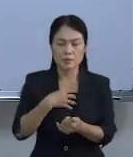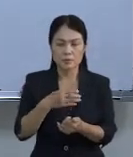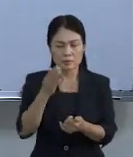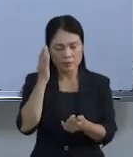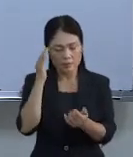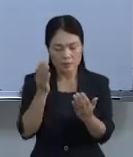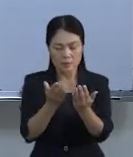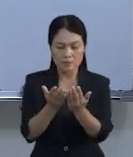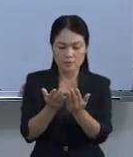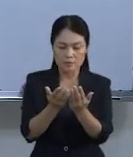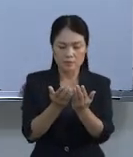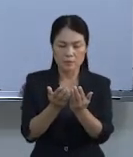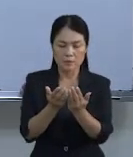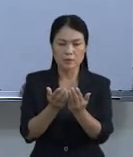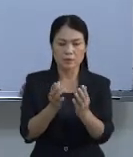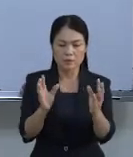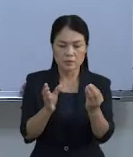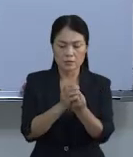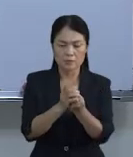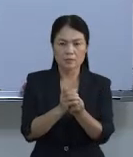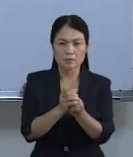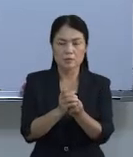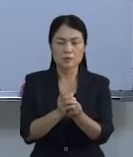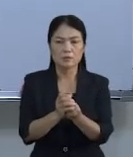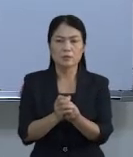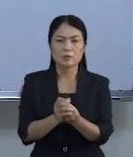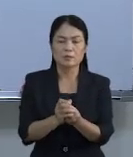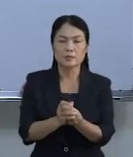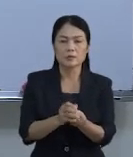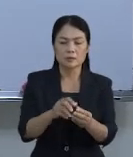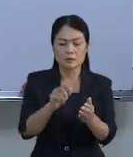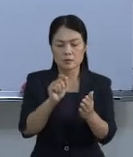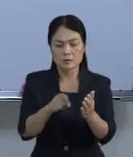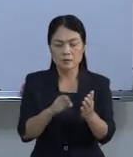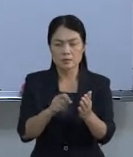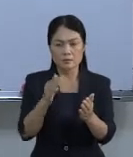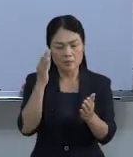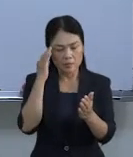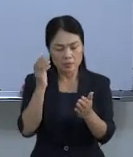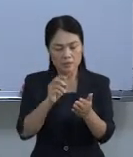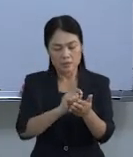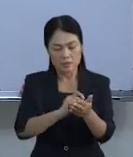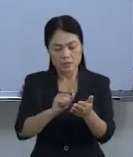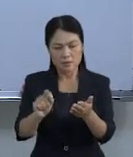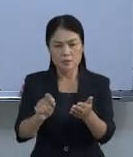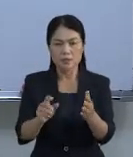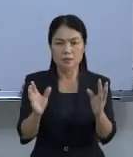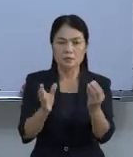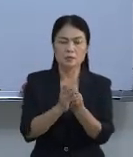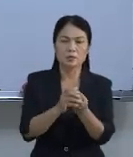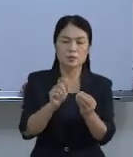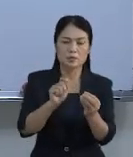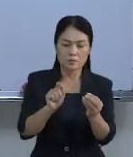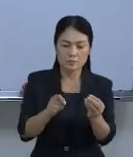an chùm nguồn từ sập hiện che sập xe chùm nguồn từ sập hiện nè